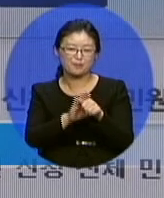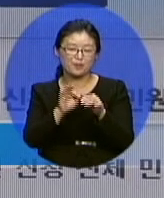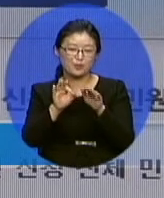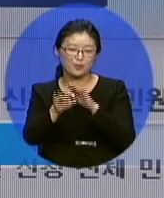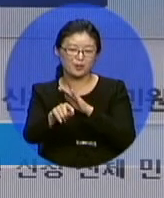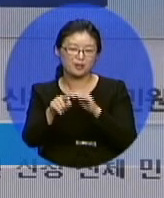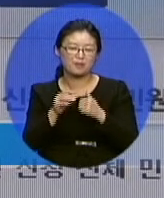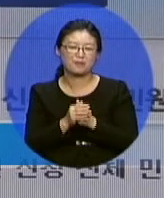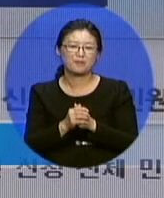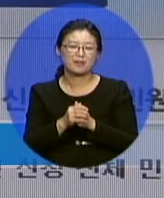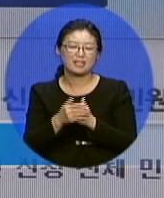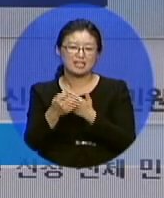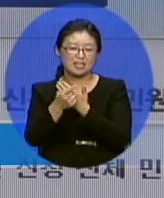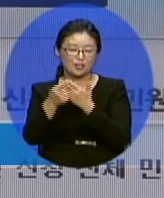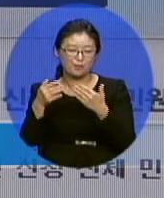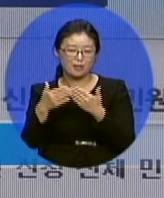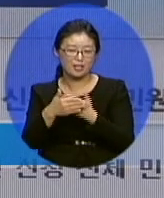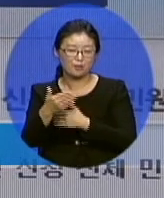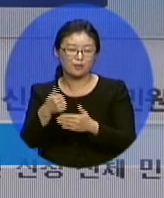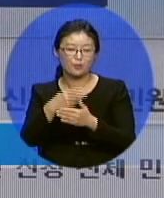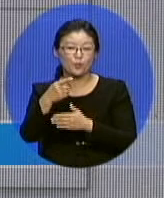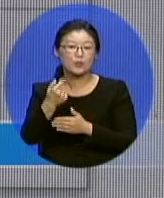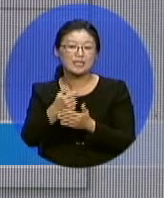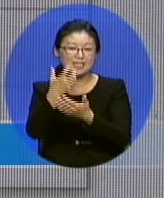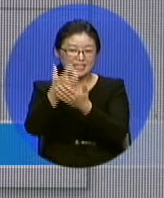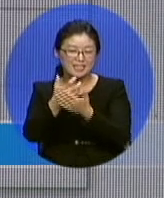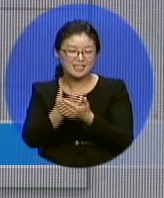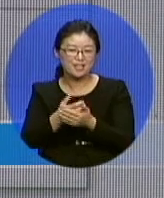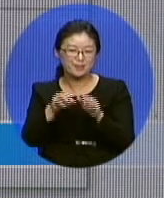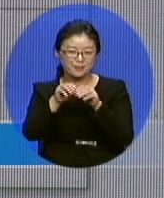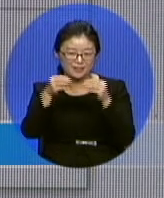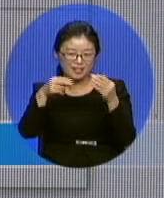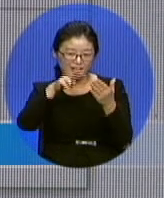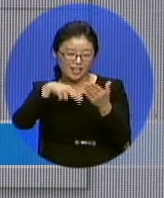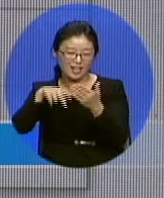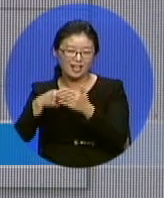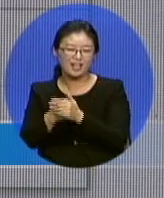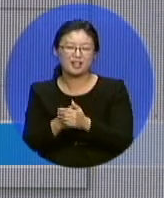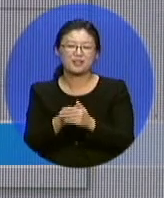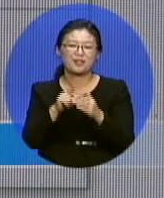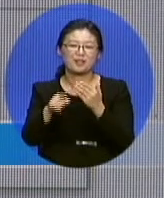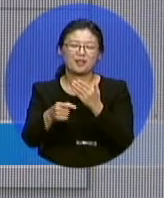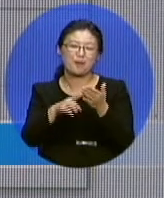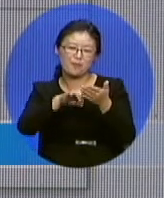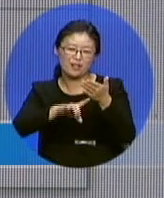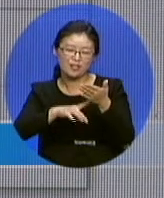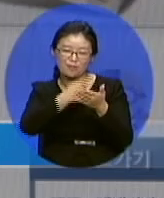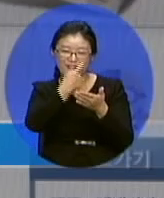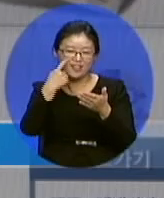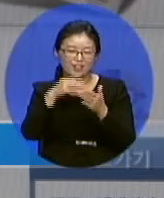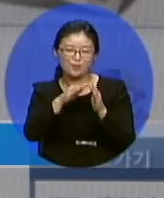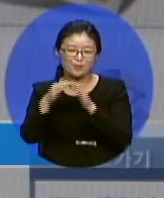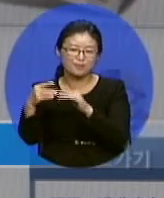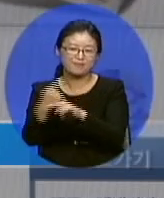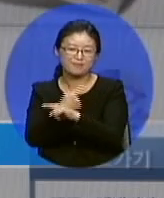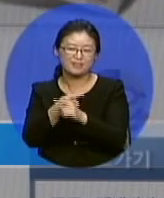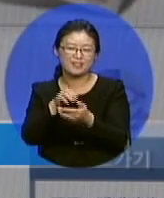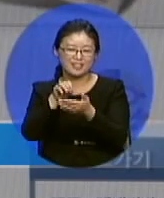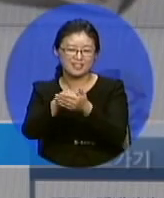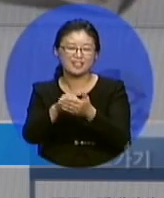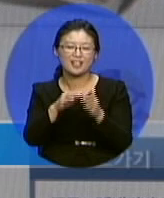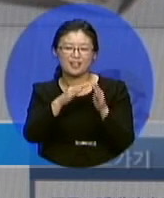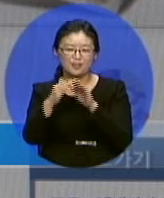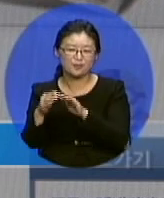등기부 열람, 실거래가 확인, 토지대장 열람부터 이사 때 공과금 확인, 주소 변경 신청, 이사 후 전입